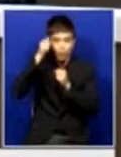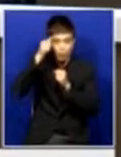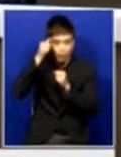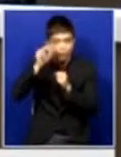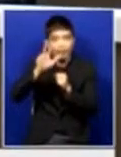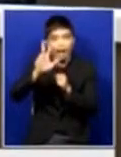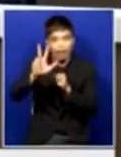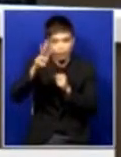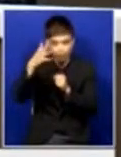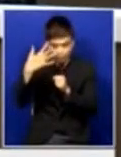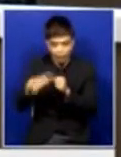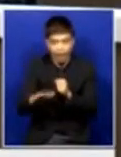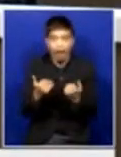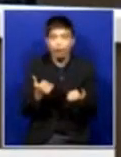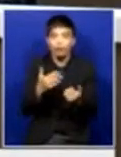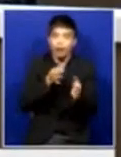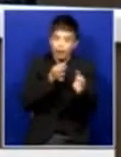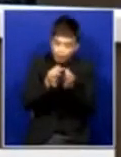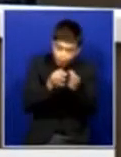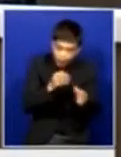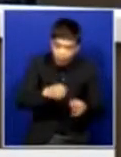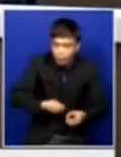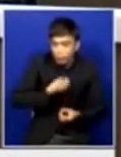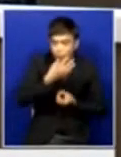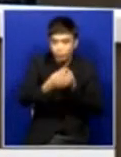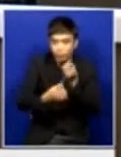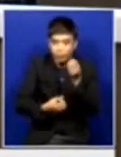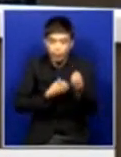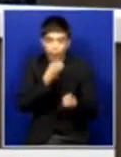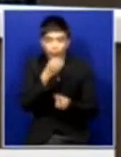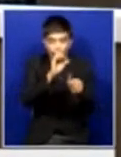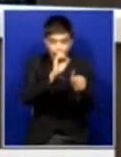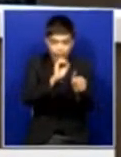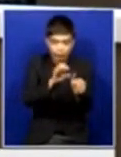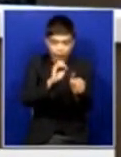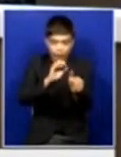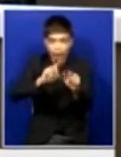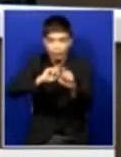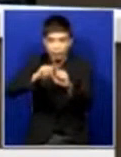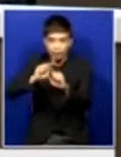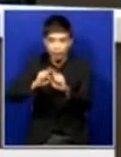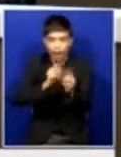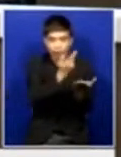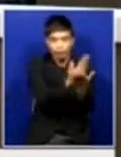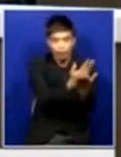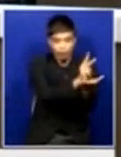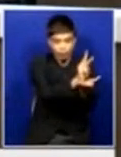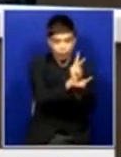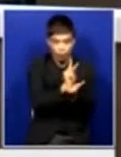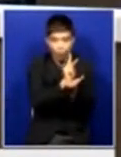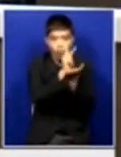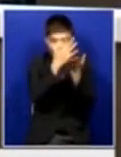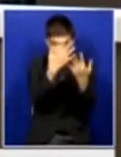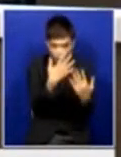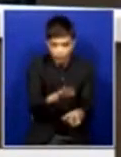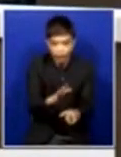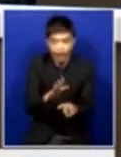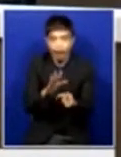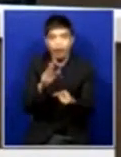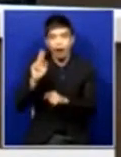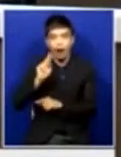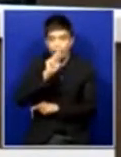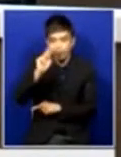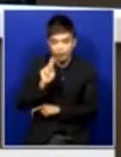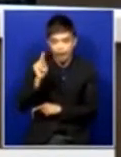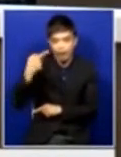ายชี้แนะให้รัฐบาลนั้นได้ใช้เงินงบประมาณนะครับหรือเงินกู้ที่เราจะกู้ตามพระราชก